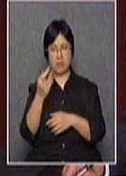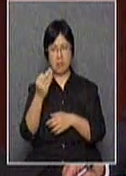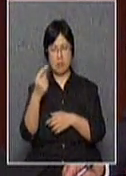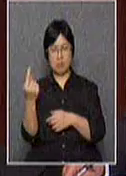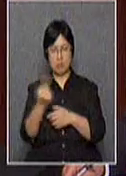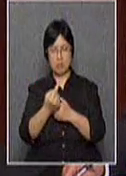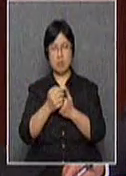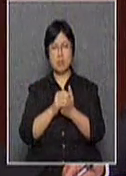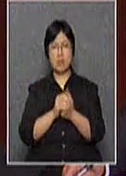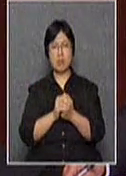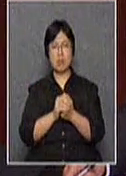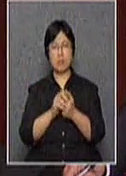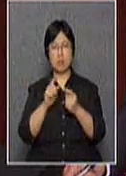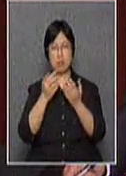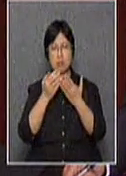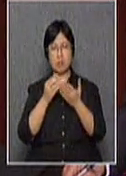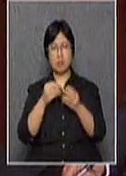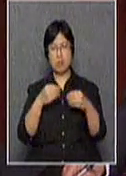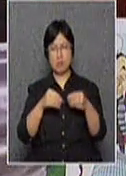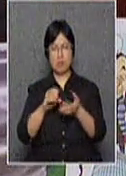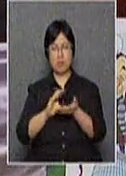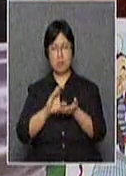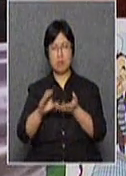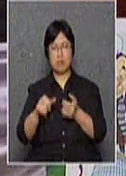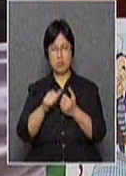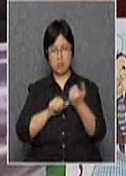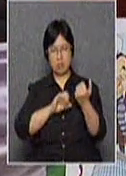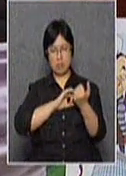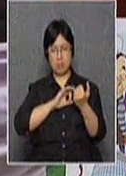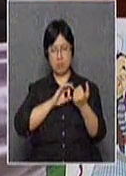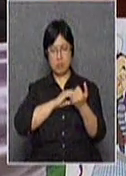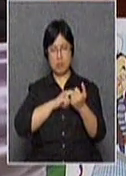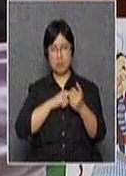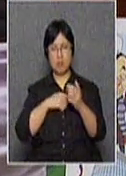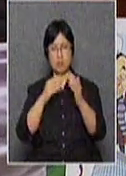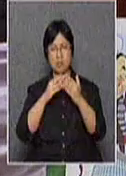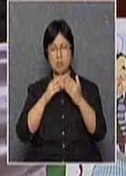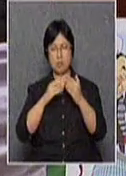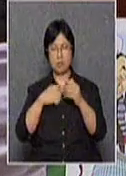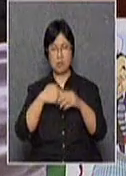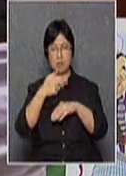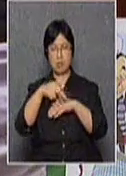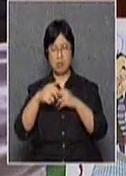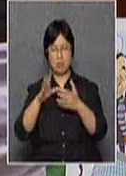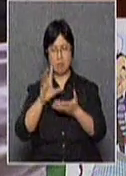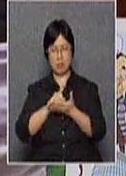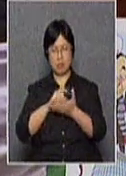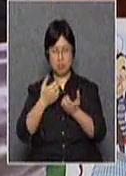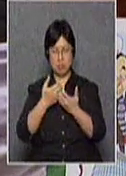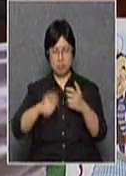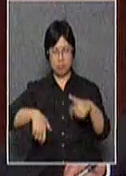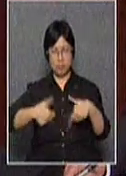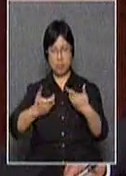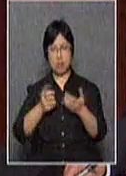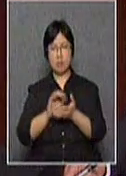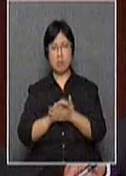2230萬元，相當於大學教育資助委員會居所資助計劃的全年預算開支。 現